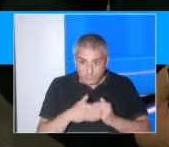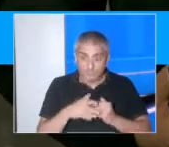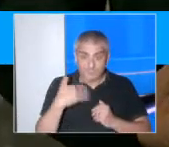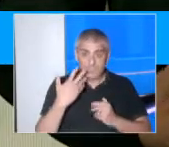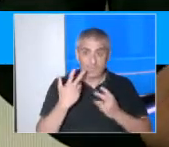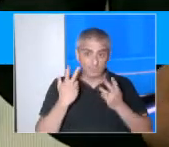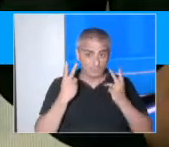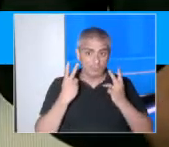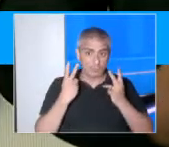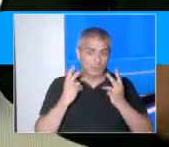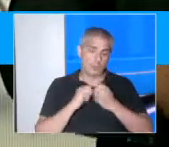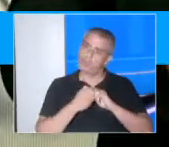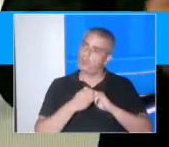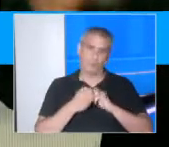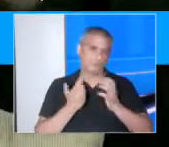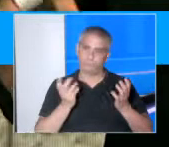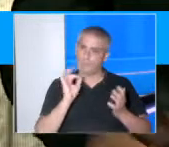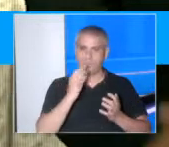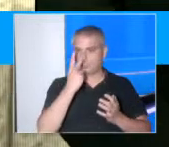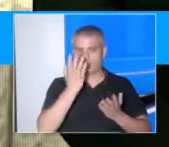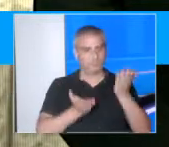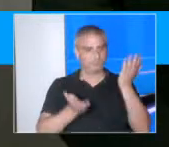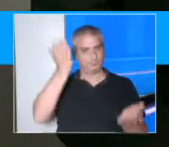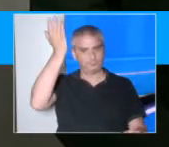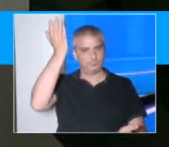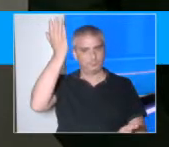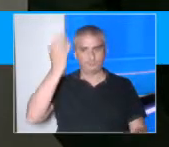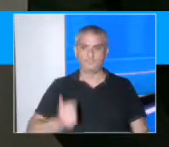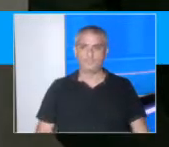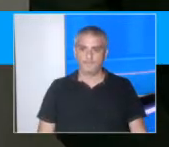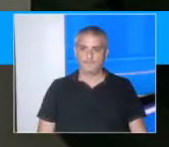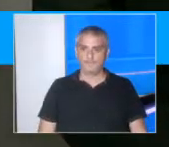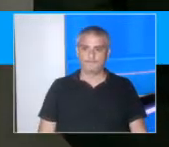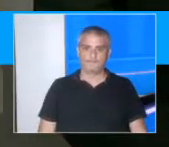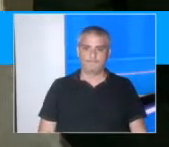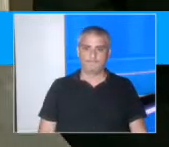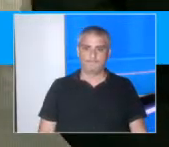דבר יהיה ככה משמעותי, או שעדיין אנחנו רואים את הפערים האלה? תראה, באמת יש עבירות שיש להם עונש